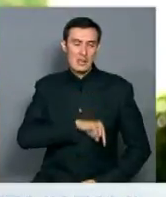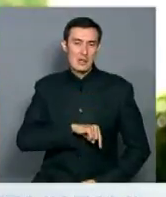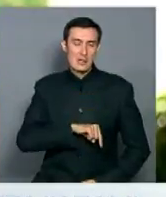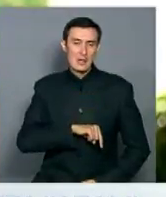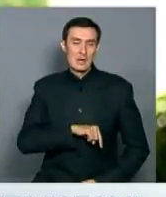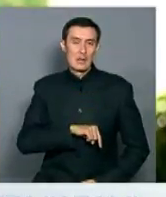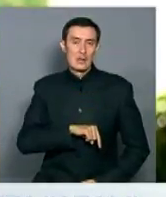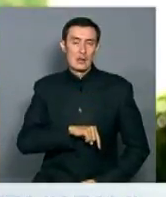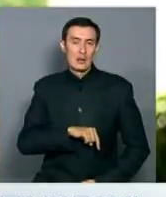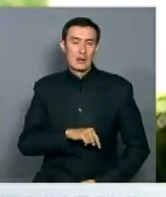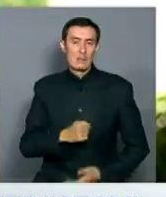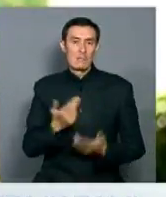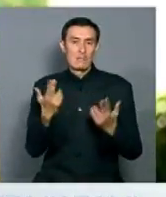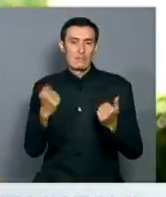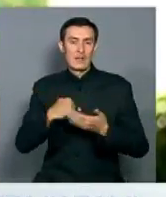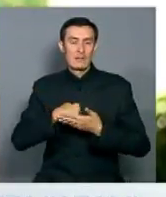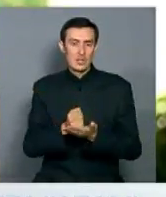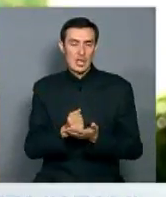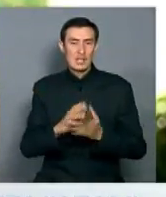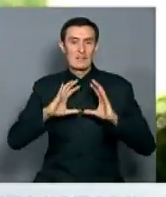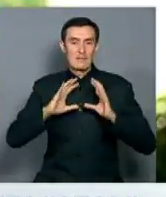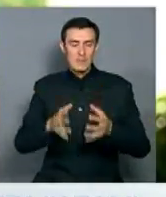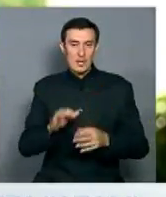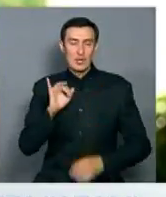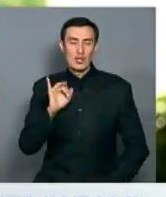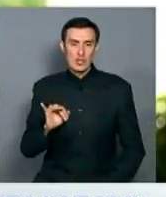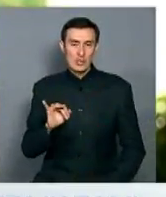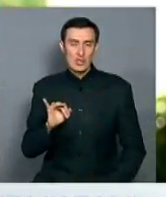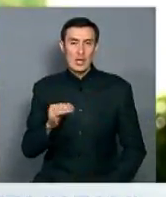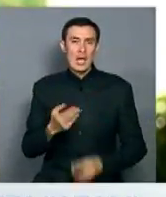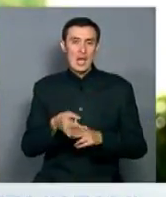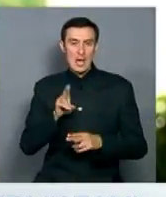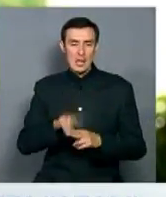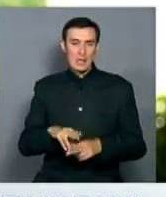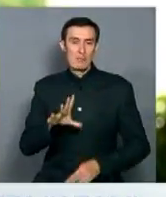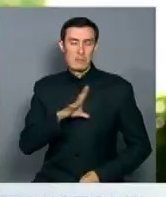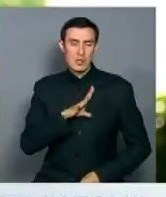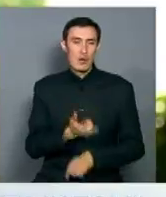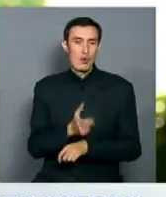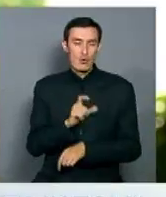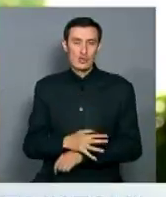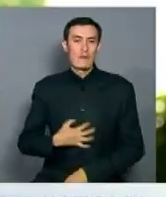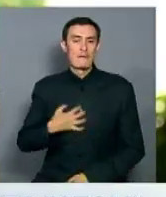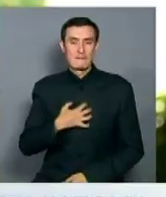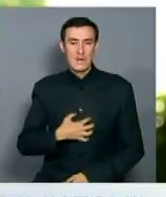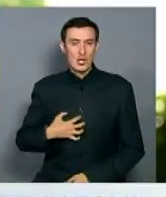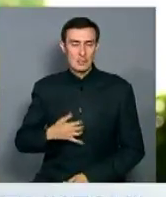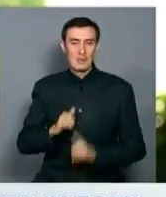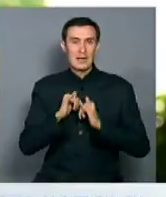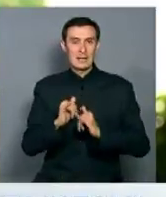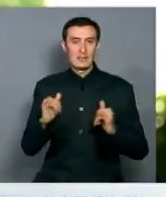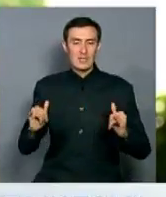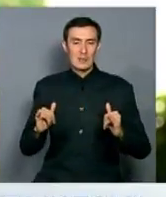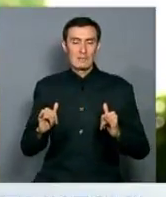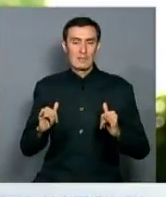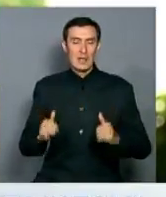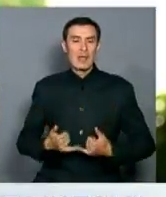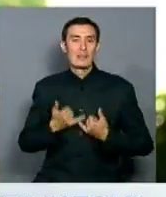вызывает сомнений нигде в мире. И, конечно, это послужило очень важным толчком для